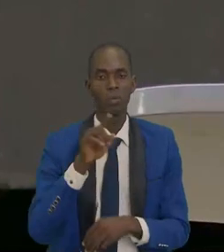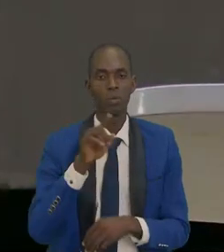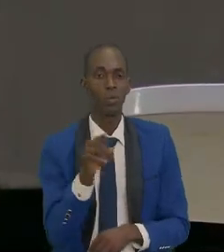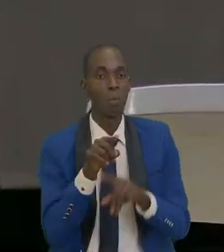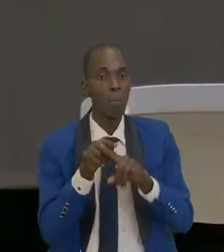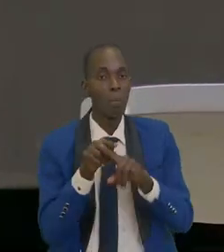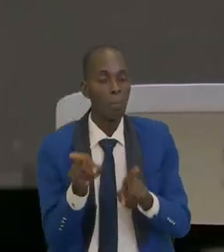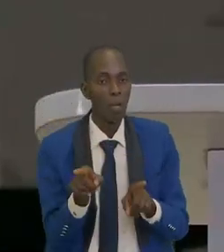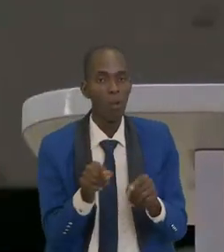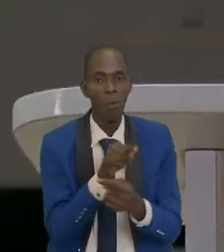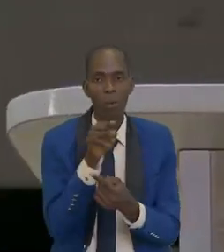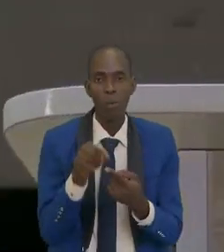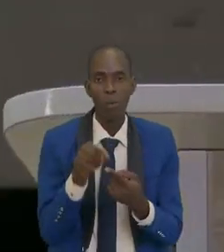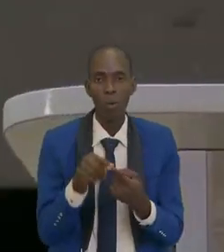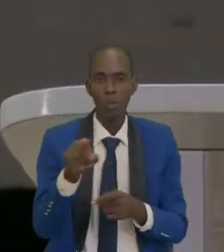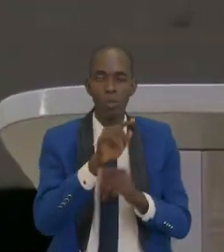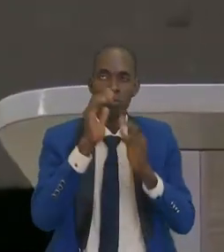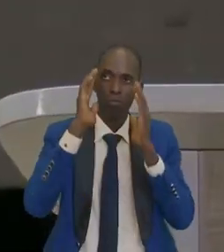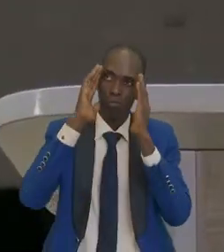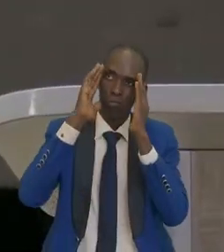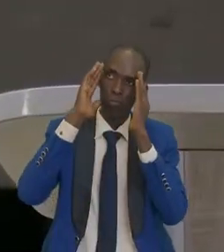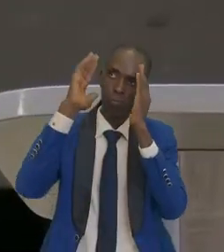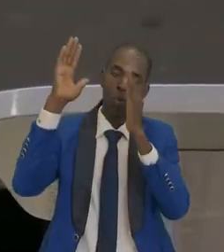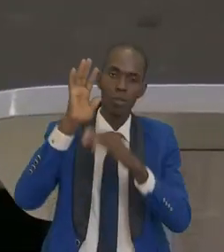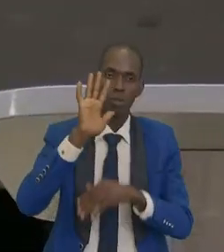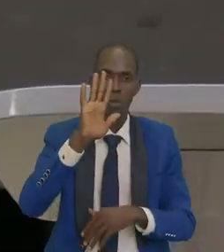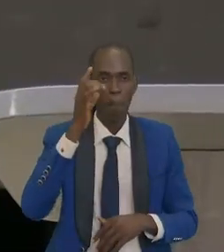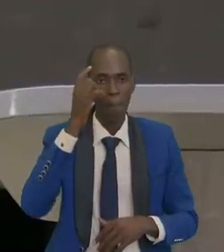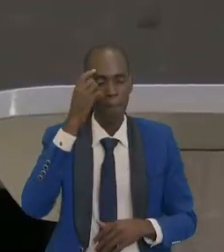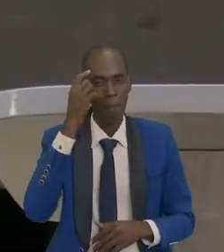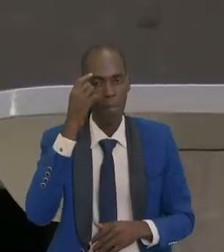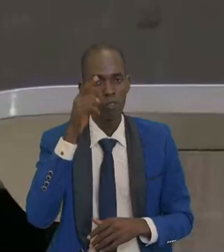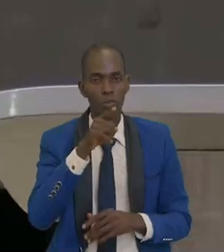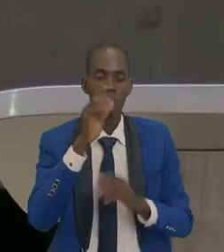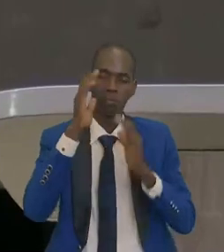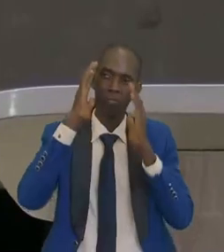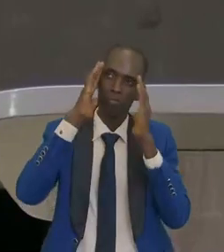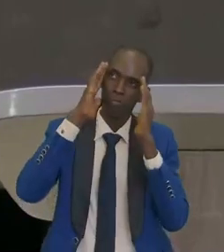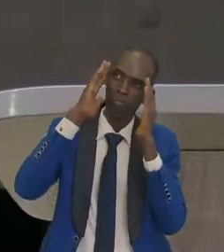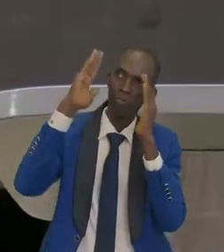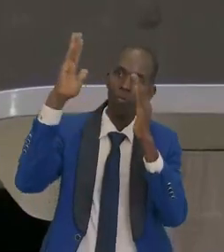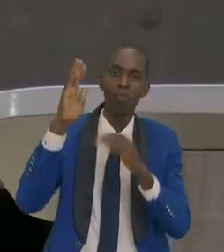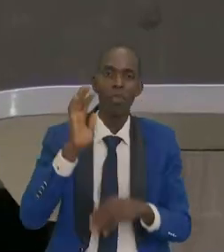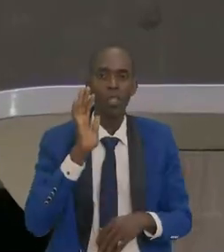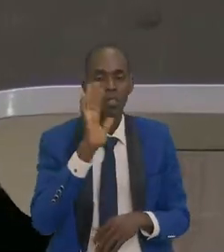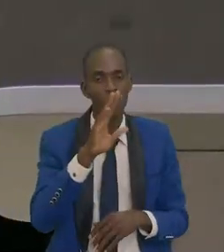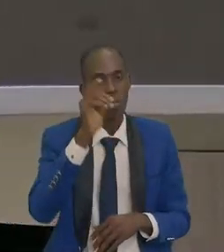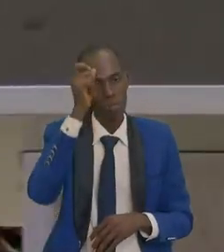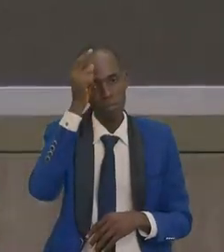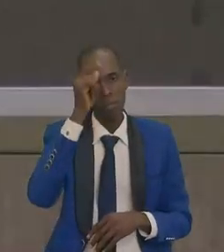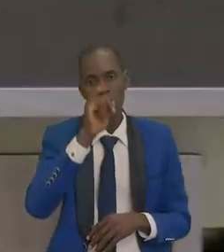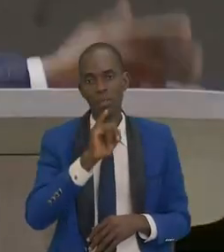Mais lorsque vous focalisez votre attention, lorsque vous focalisez, vous concentrez